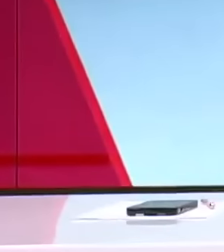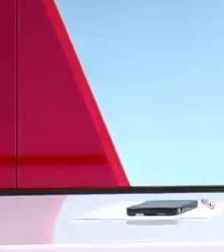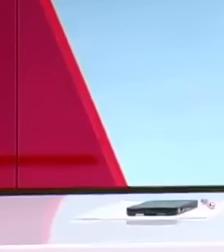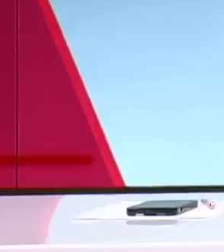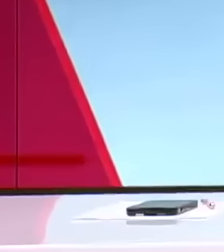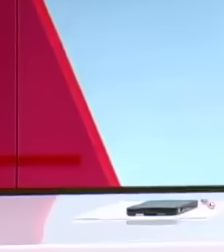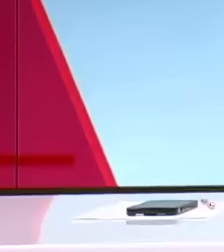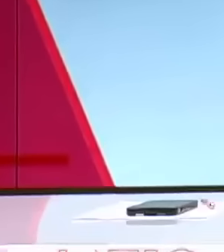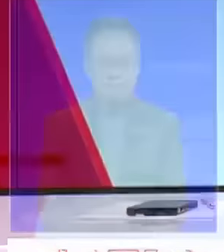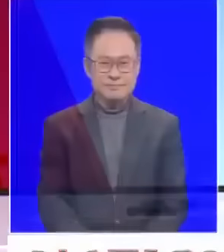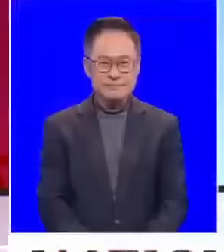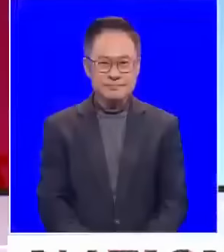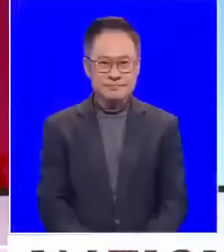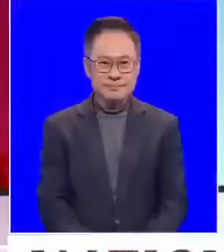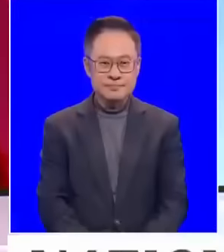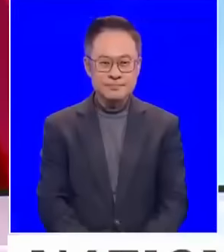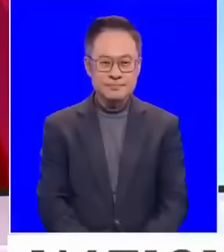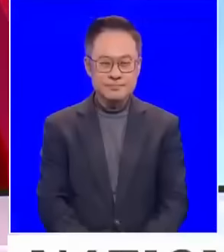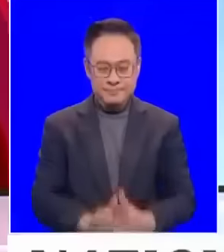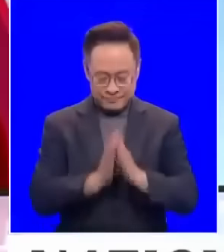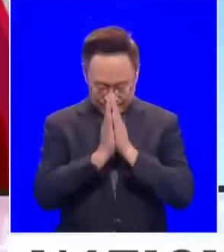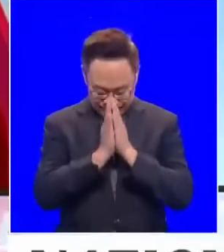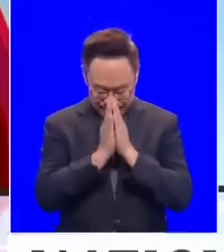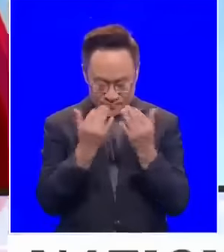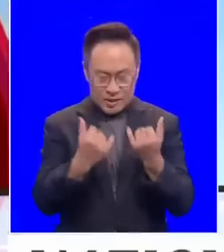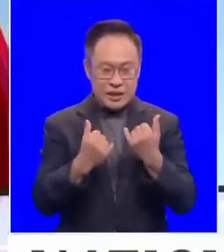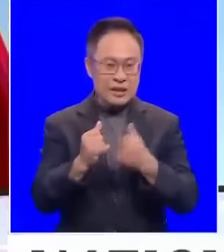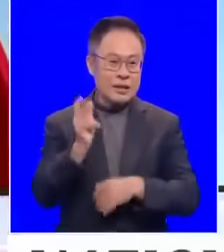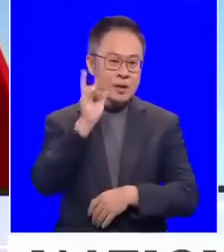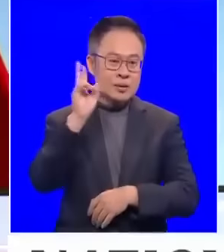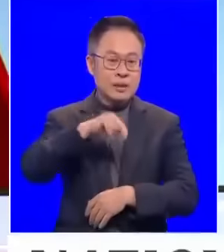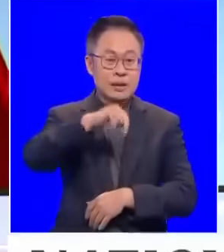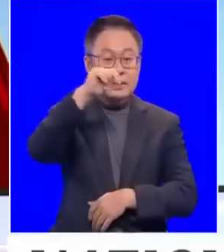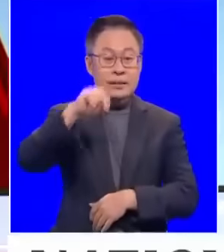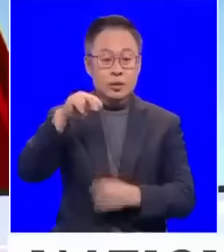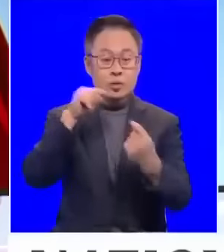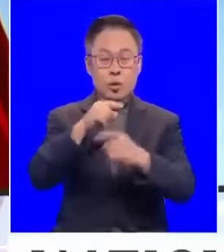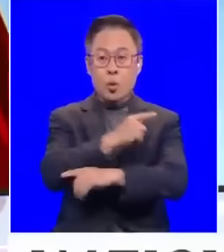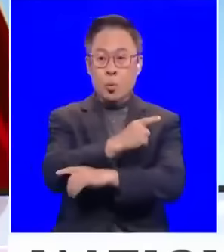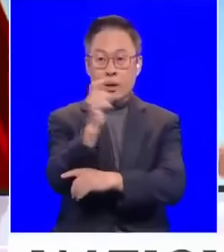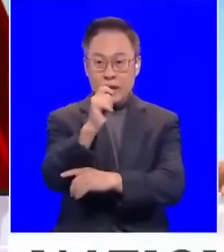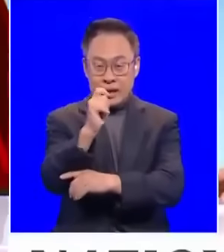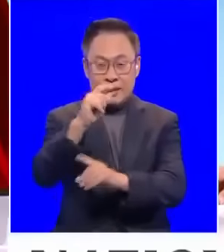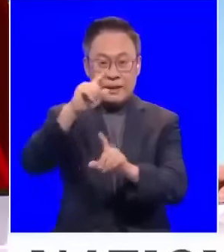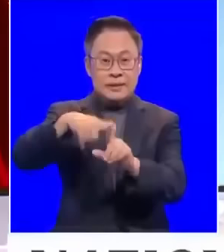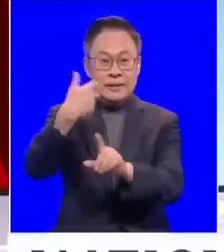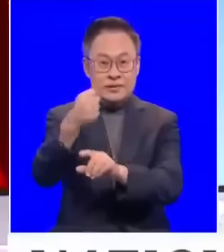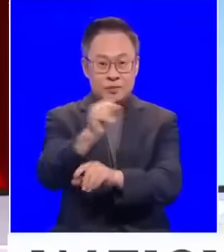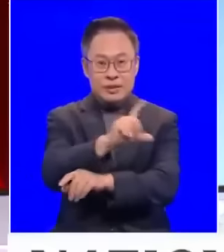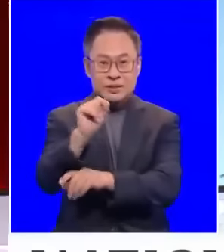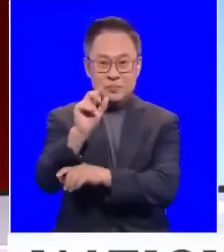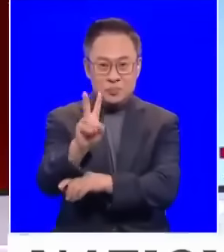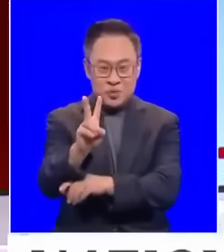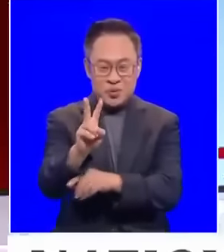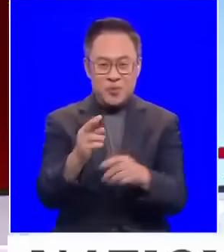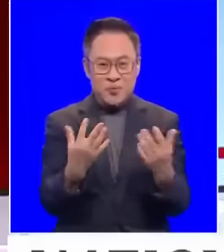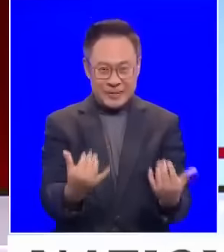สวัสดีค่ะ สวัสดีค่ะเนชั่นทันเที่ยงนะคะวันนี้อังคารที่22ตุลาคมนี่เกือบจะลืมเดือนเลยเห็นนั่งกับคนสวยนะคะตุลา